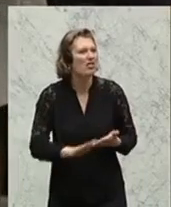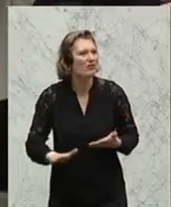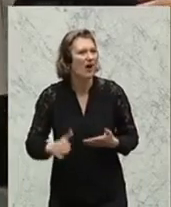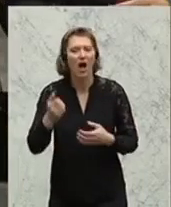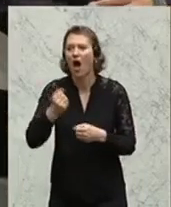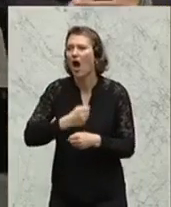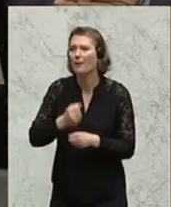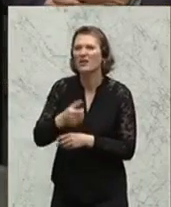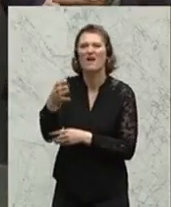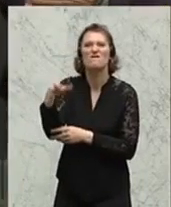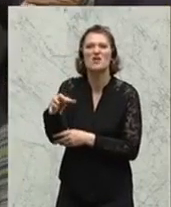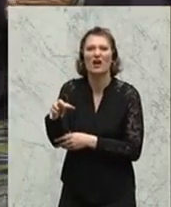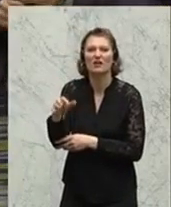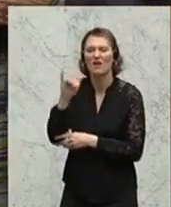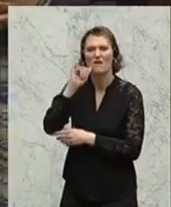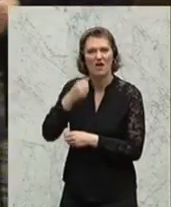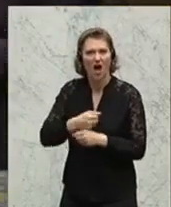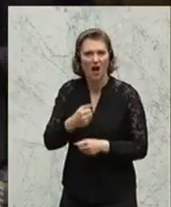hier etwas zu beschönigen,